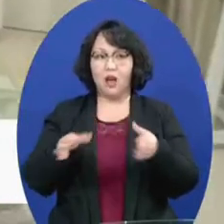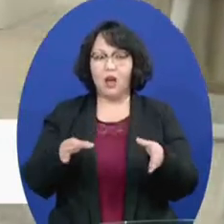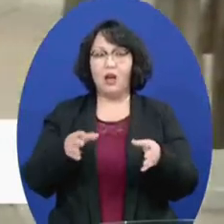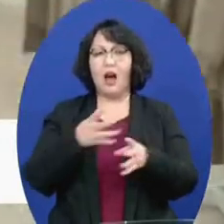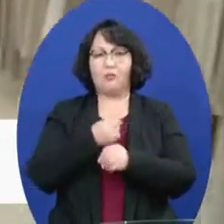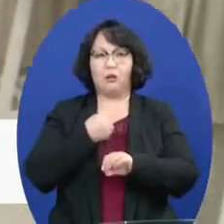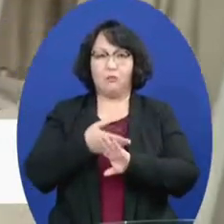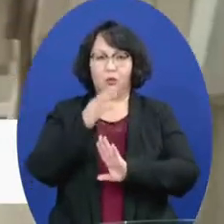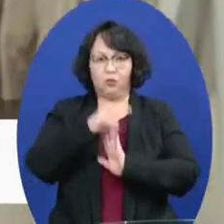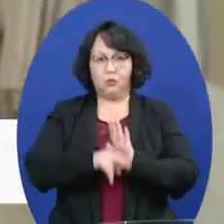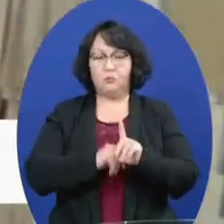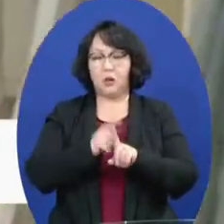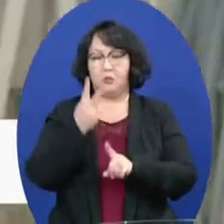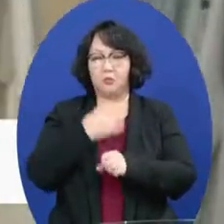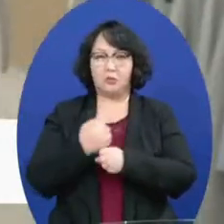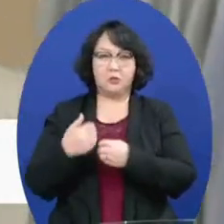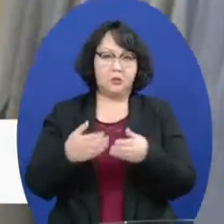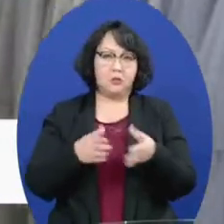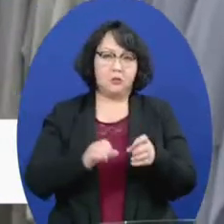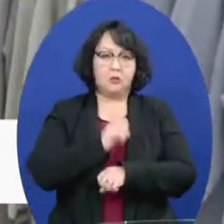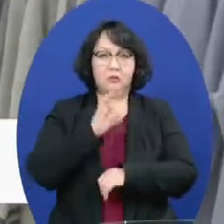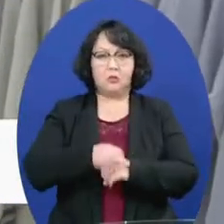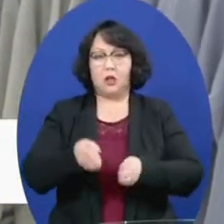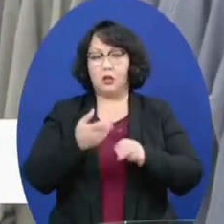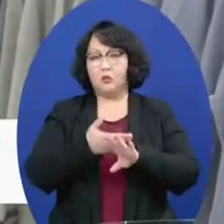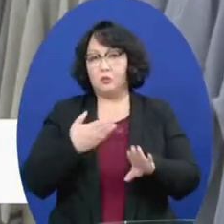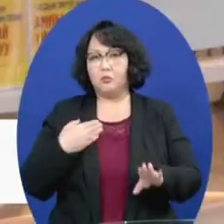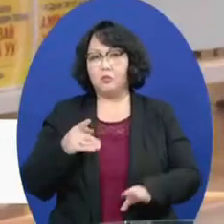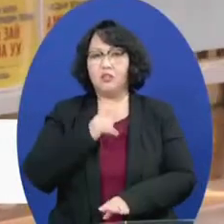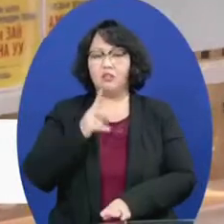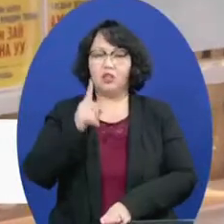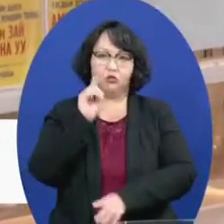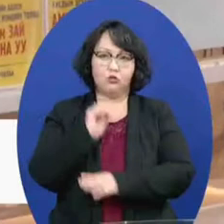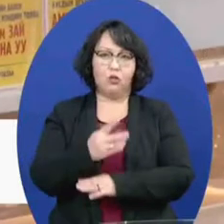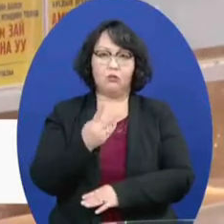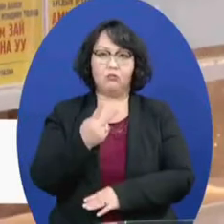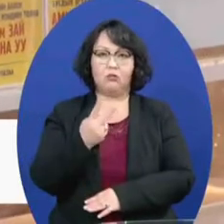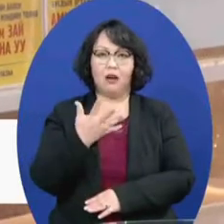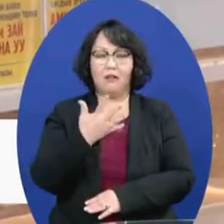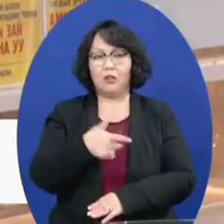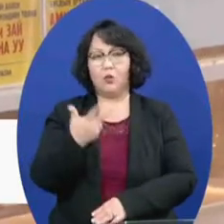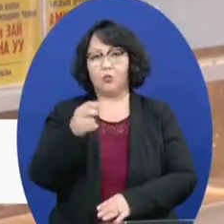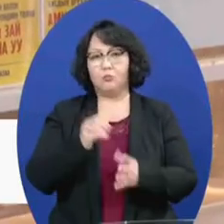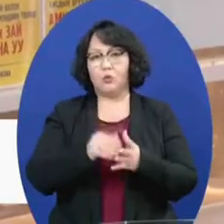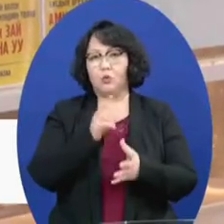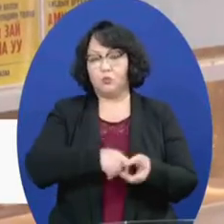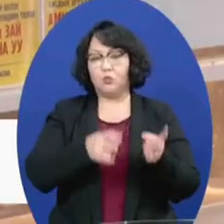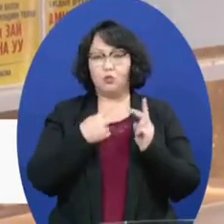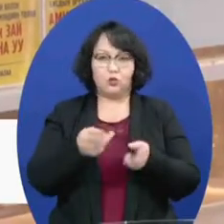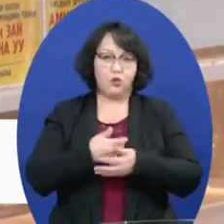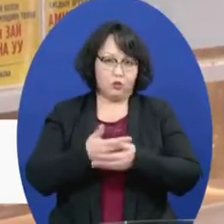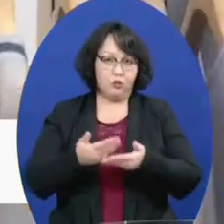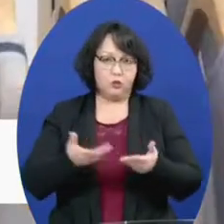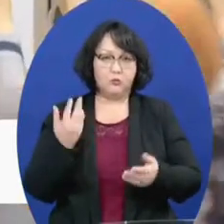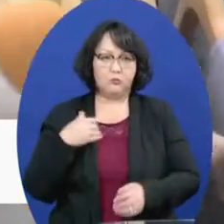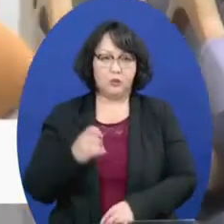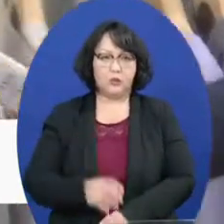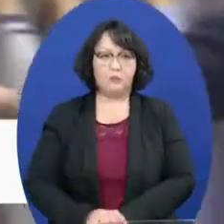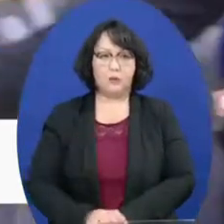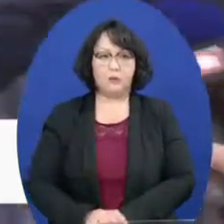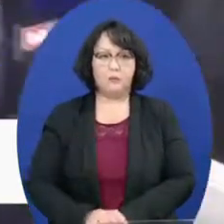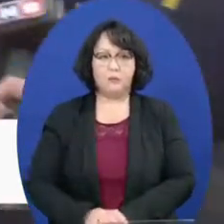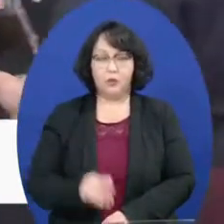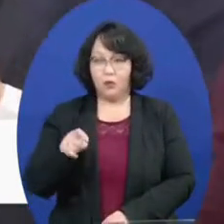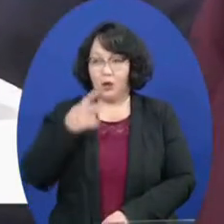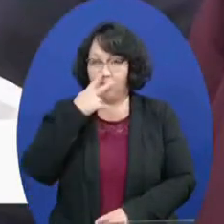үйл ажиллагаагаа эхэлж байна. Цар тахлаас өмнө хэвийн үед өдөртөө 25-аас 30,000 хүнд үйлчилдэг байжээ.